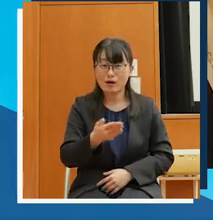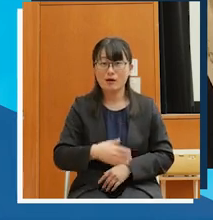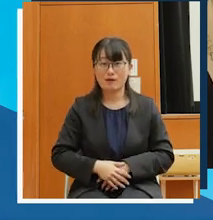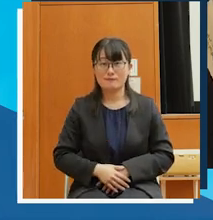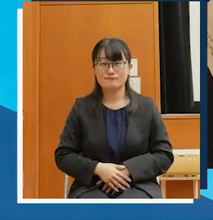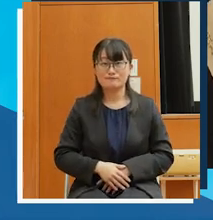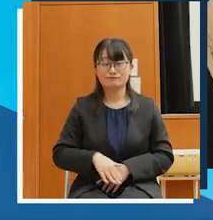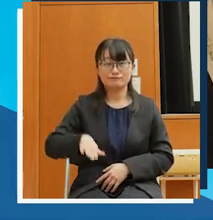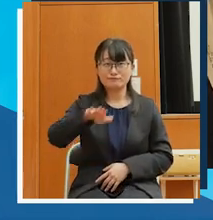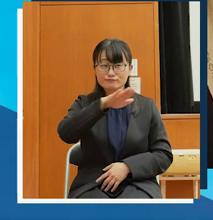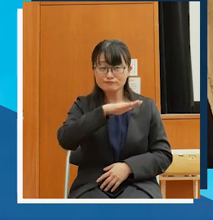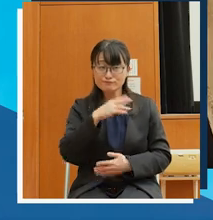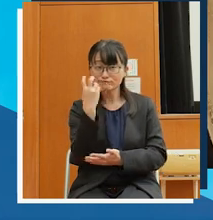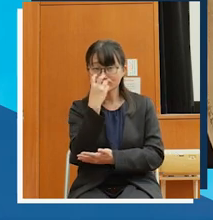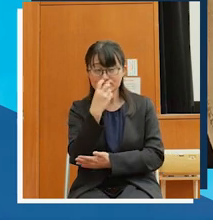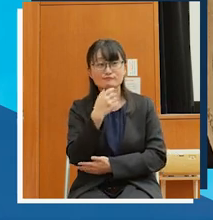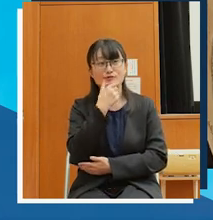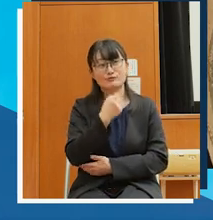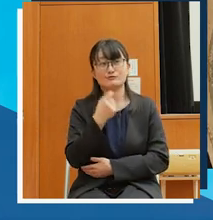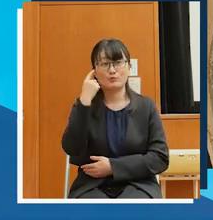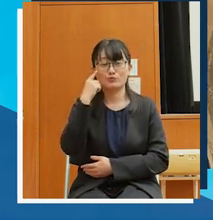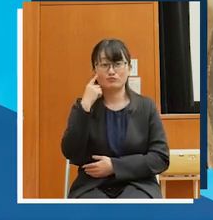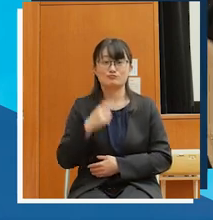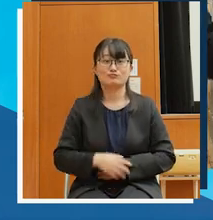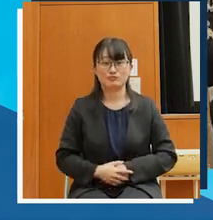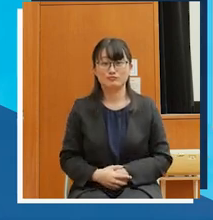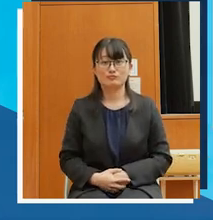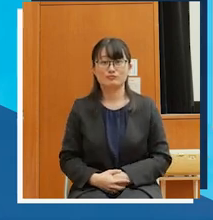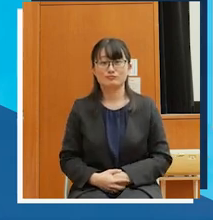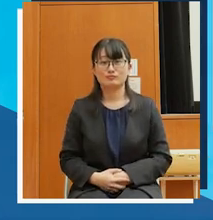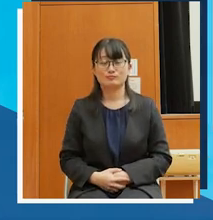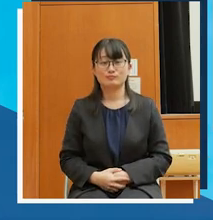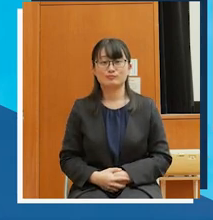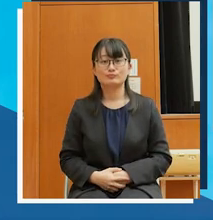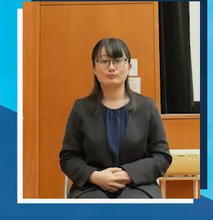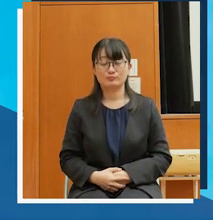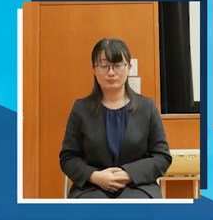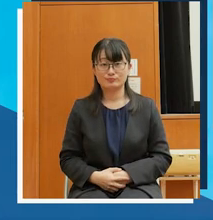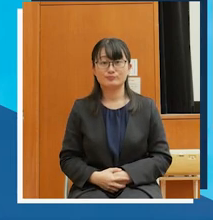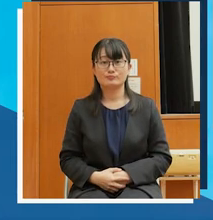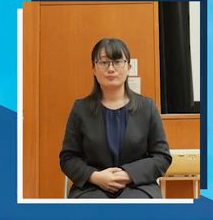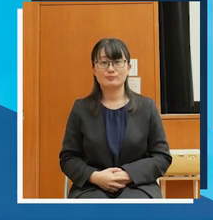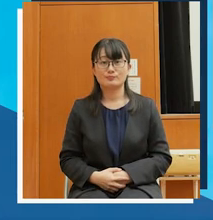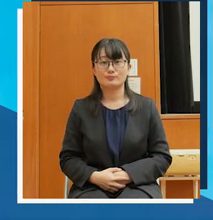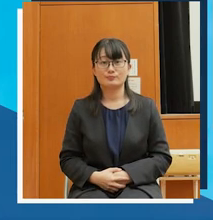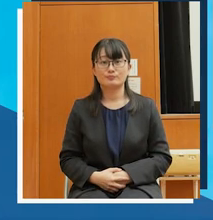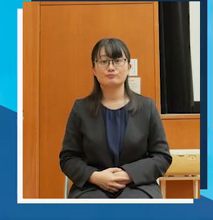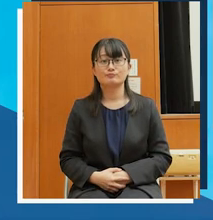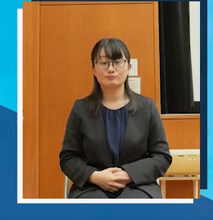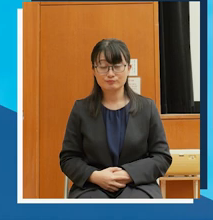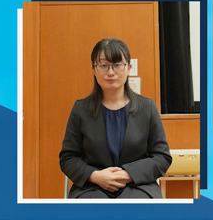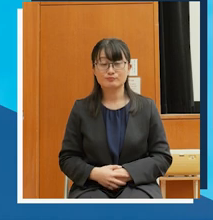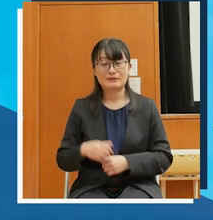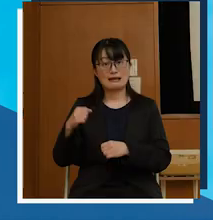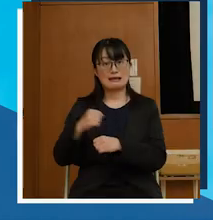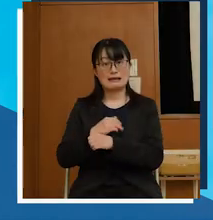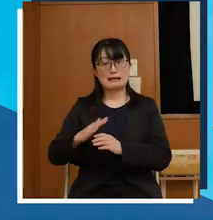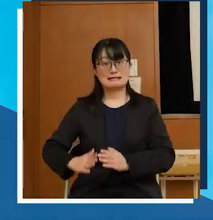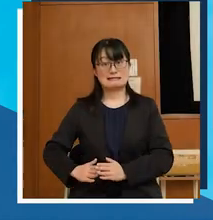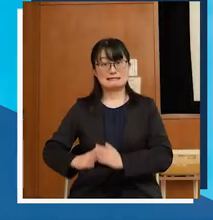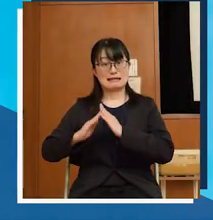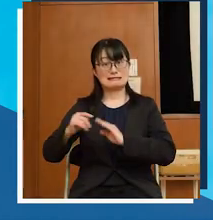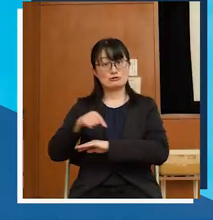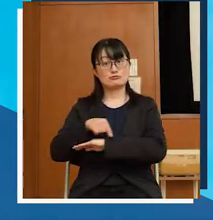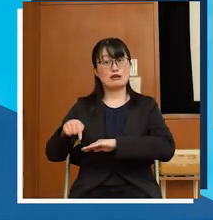辿ってみていただきたいと思いますこのようにこの移設計画は行上には